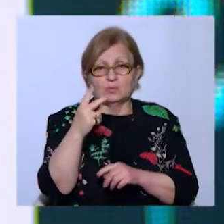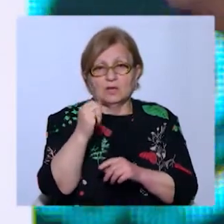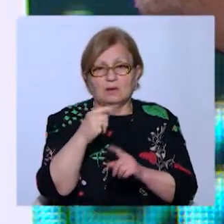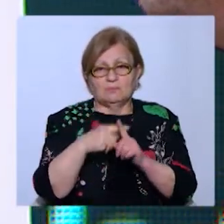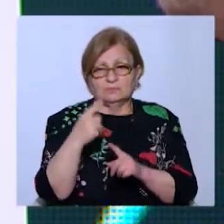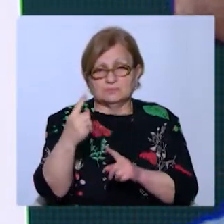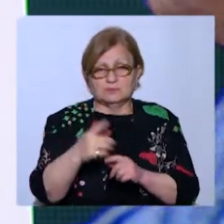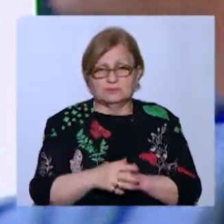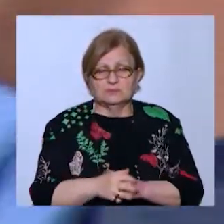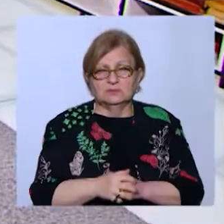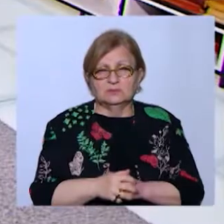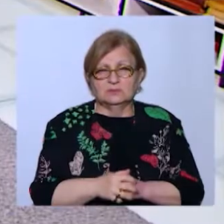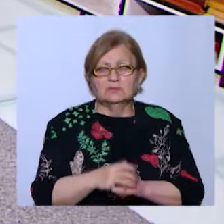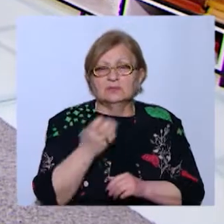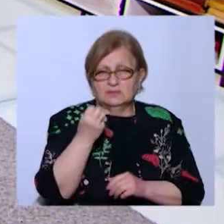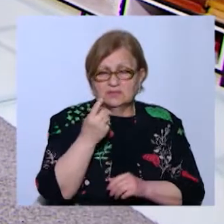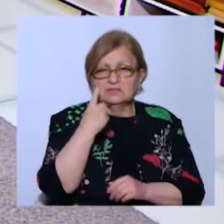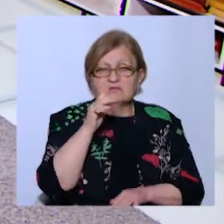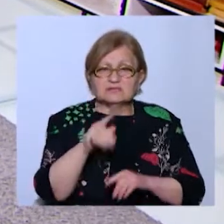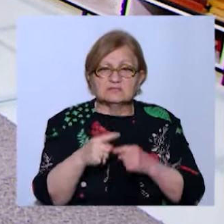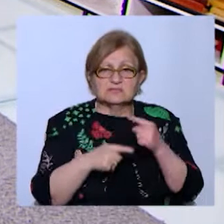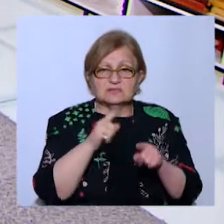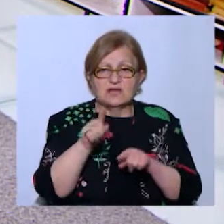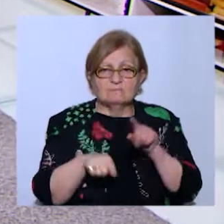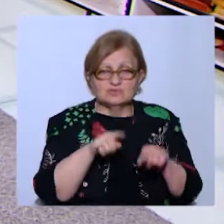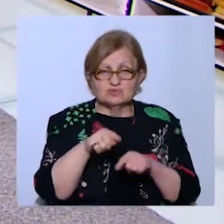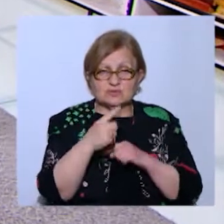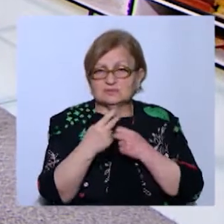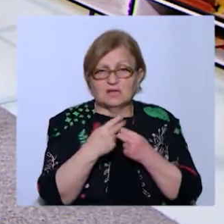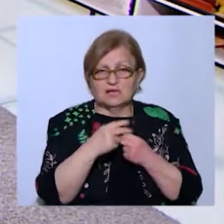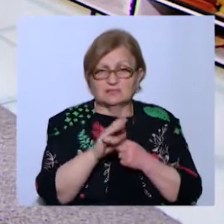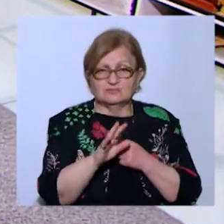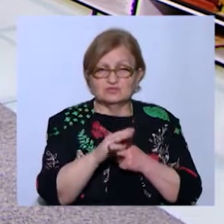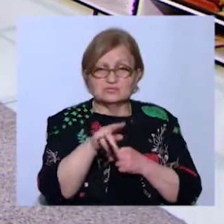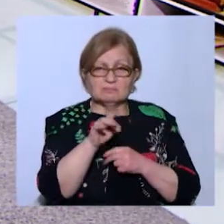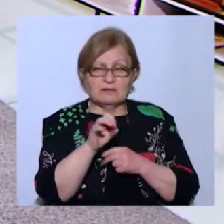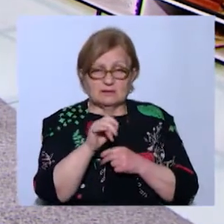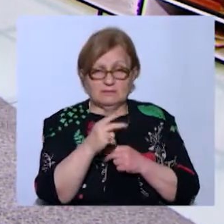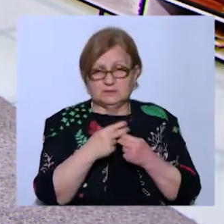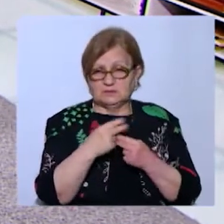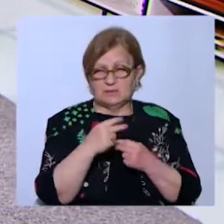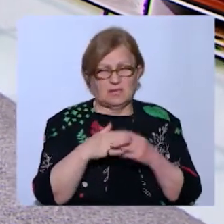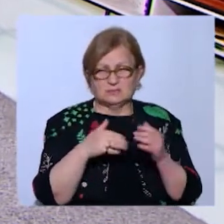1. მოდით კიდევ შემდეგი ნაბიჯი გადავდგათ, ჯერ კიდევ ვერ გვიშლის ასე ვთქვათ პარამეტრი ხელს და